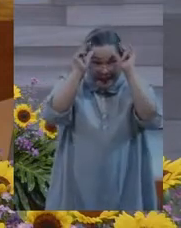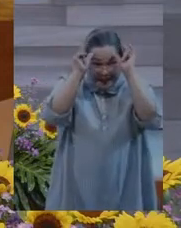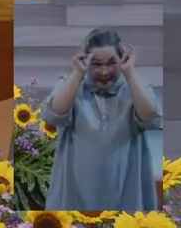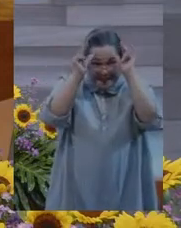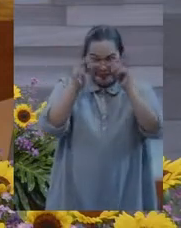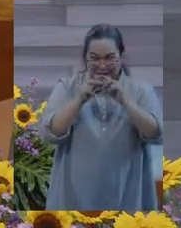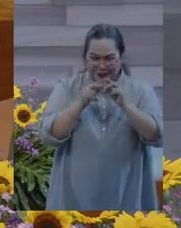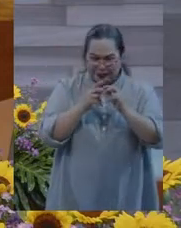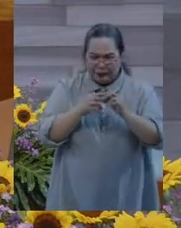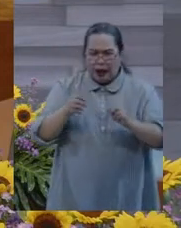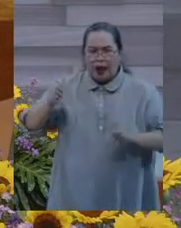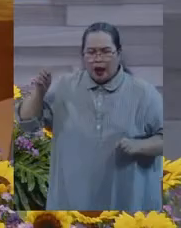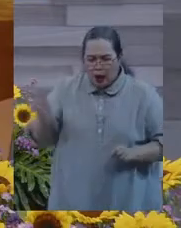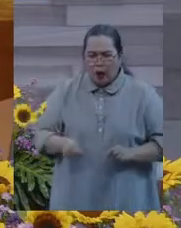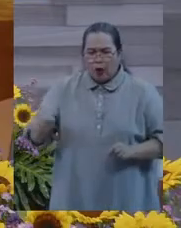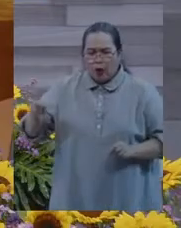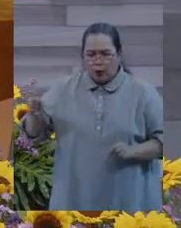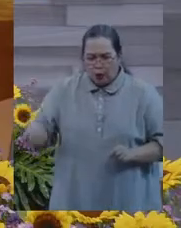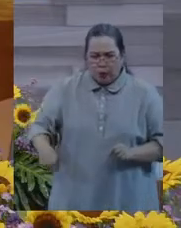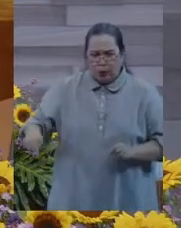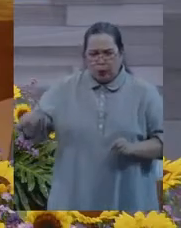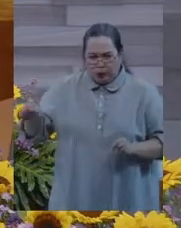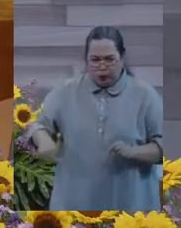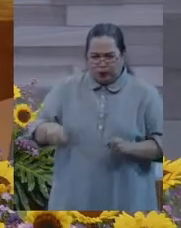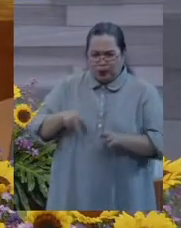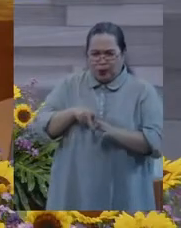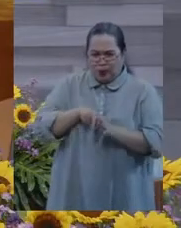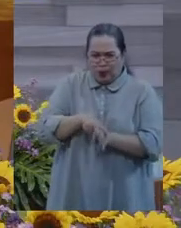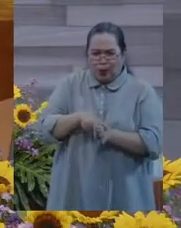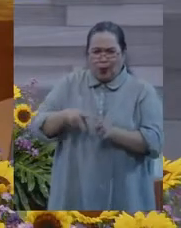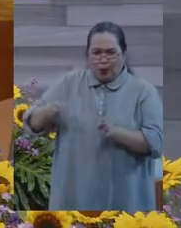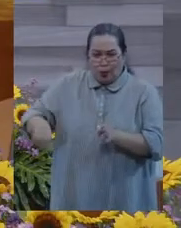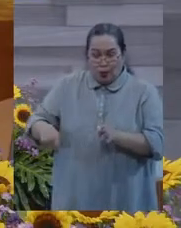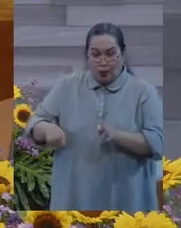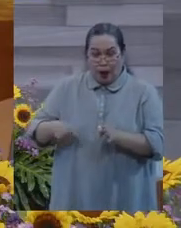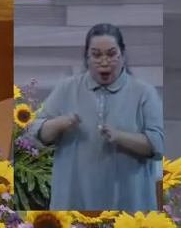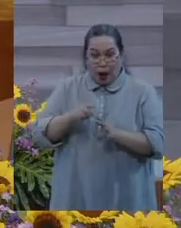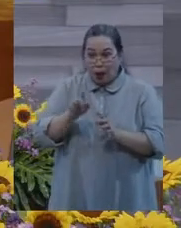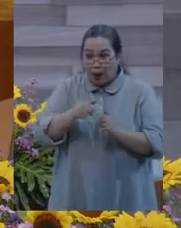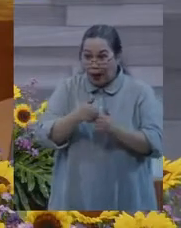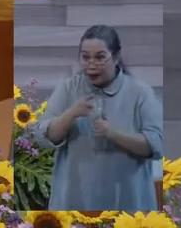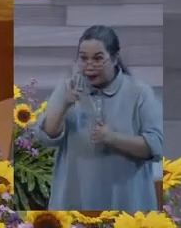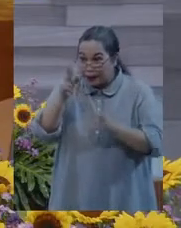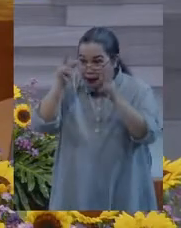At pinapalo niya ng pinapalo ang kanyang asno hanggang sa nagsalita yung asno.